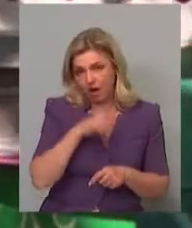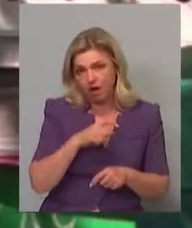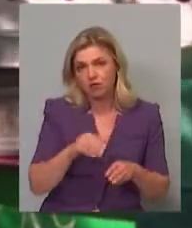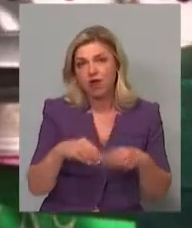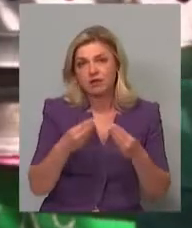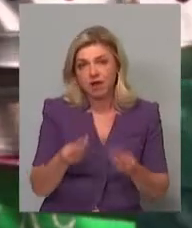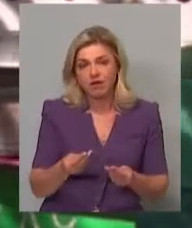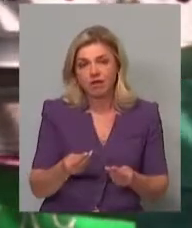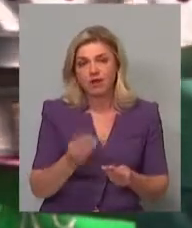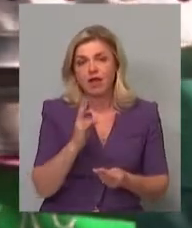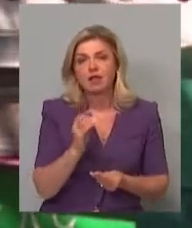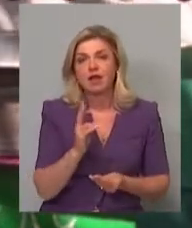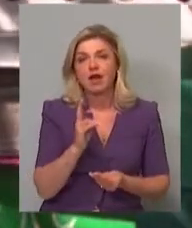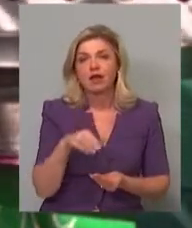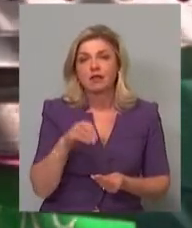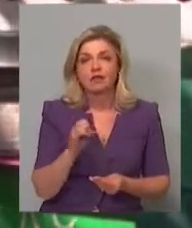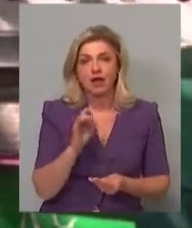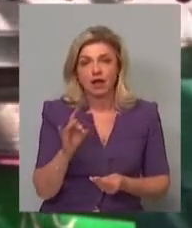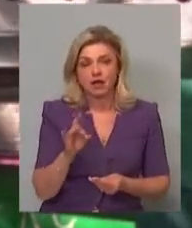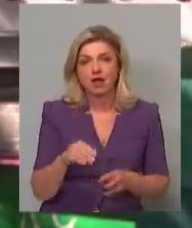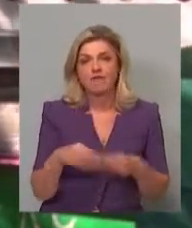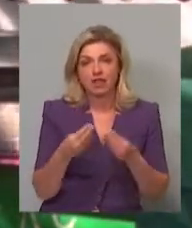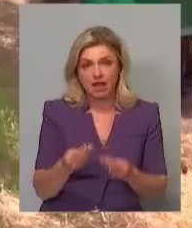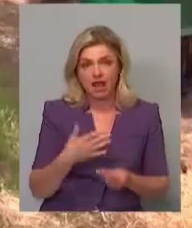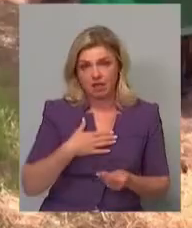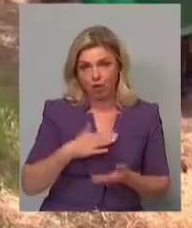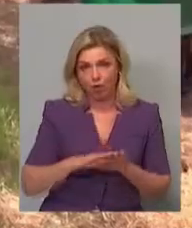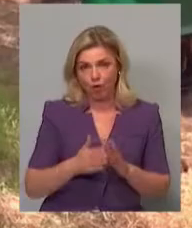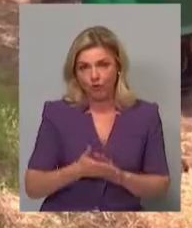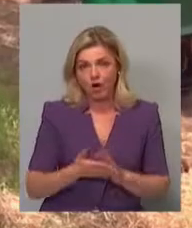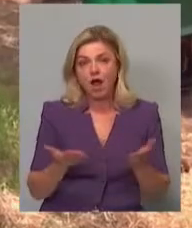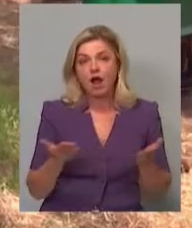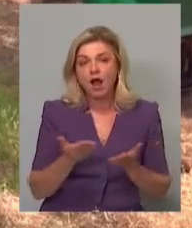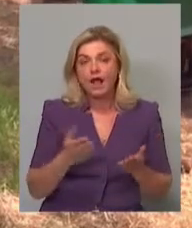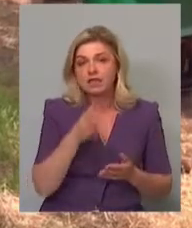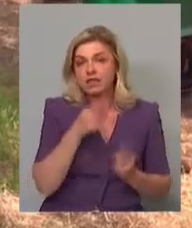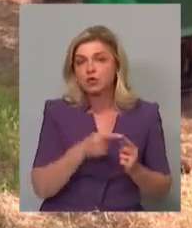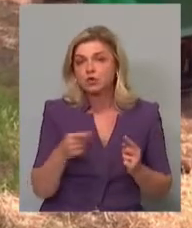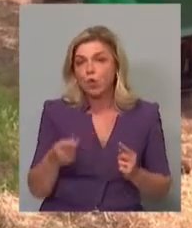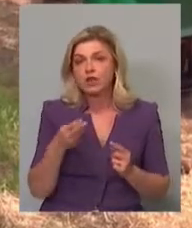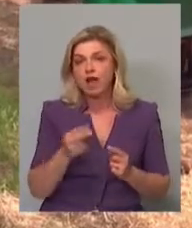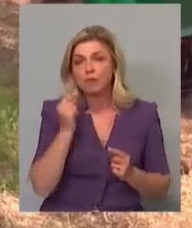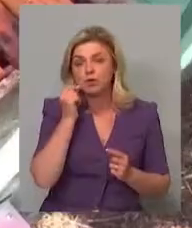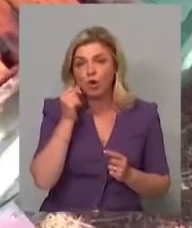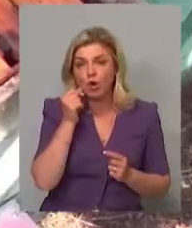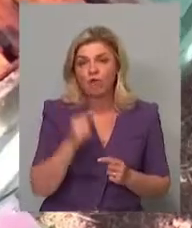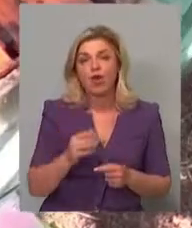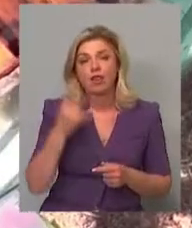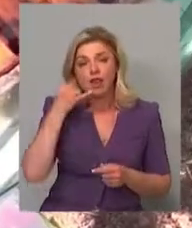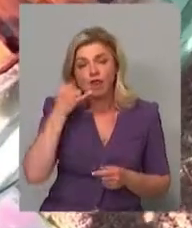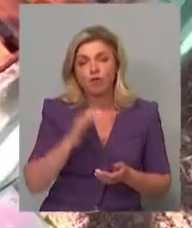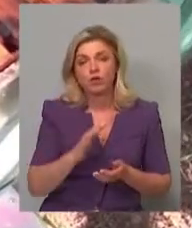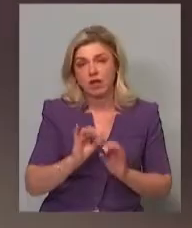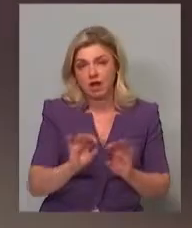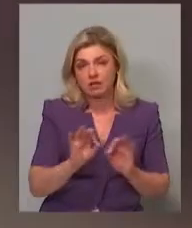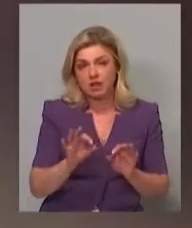ну, нектар виділяв у наших умовах. Яким видався сезон для бджолярів, телефоном нашим кореспондентам розповів голова